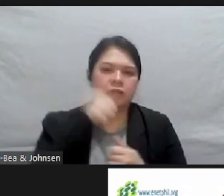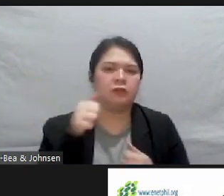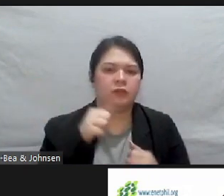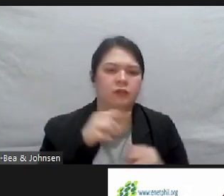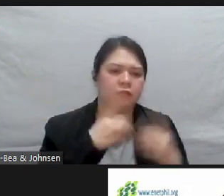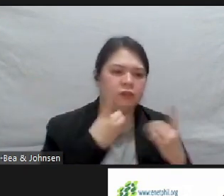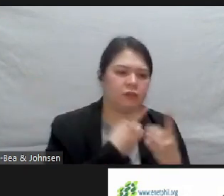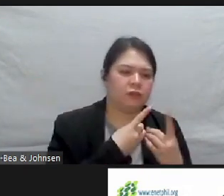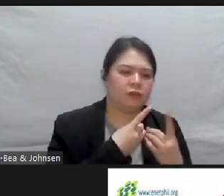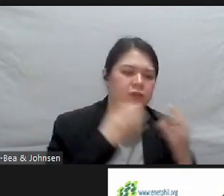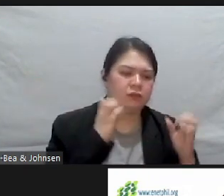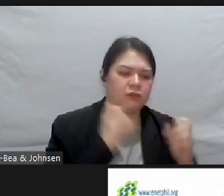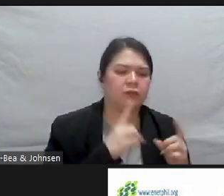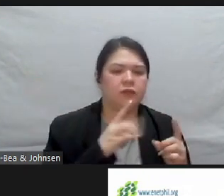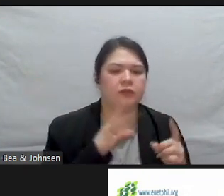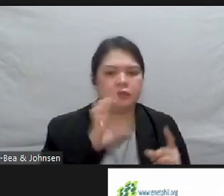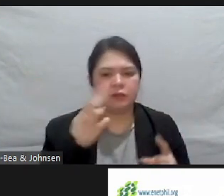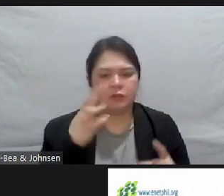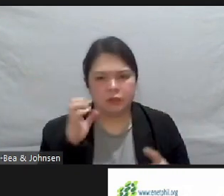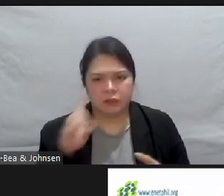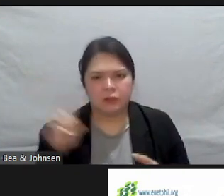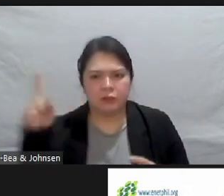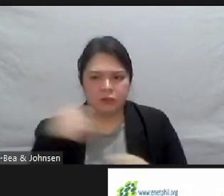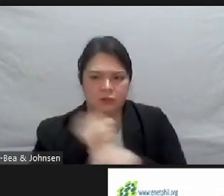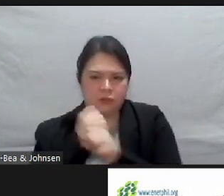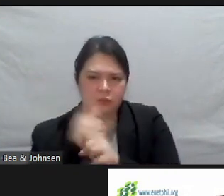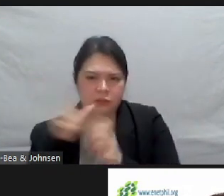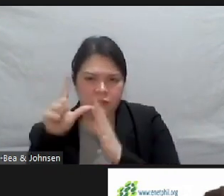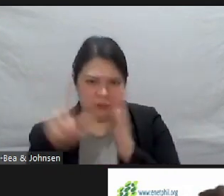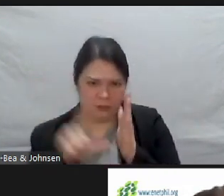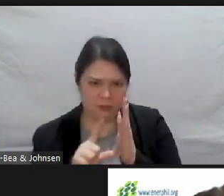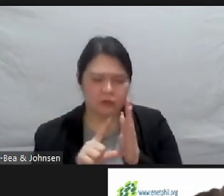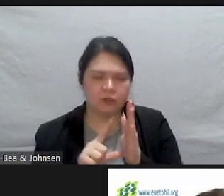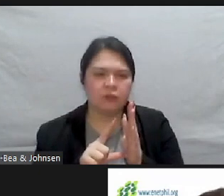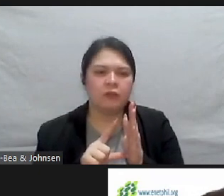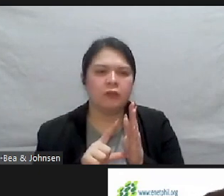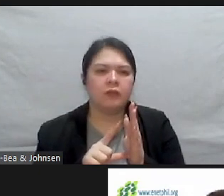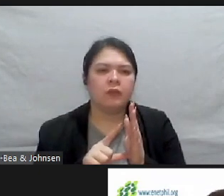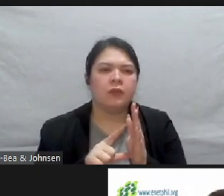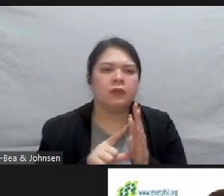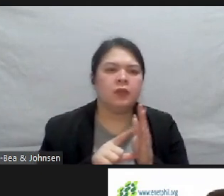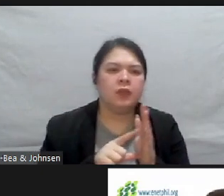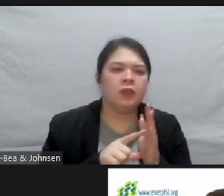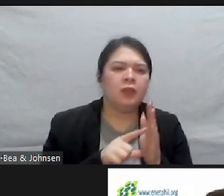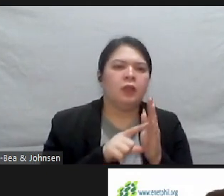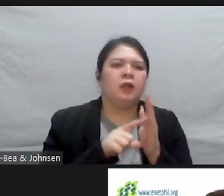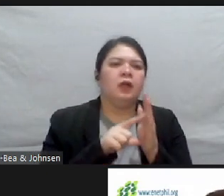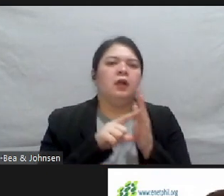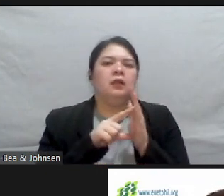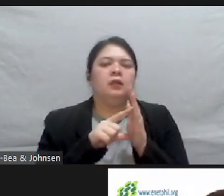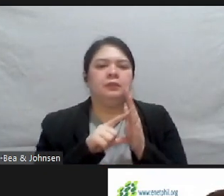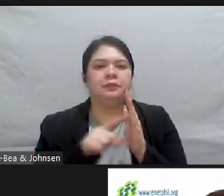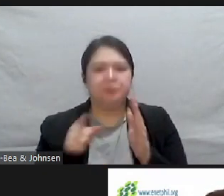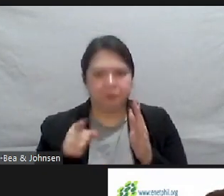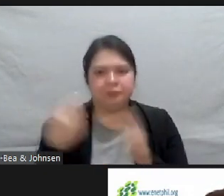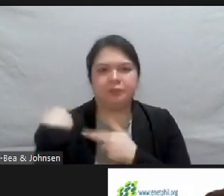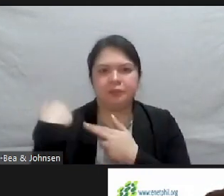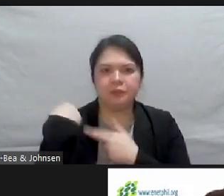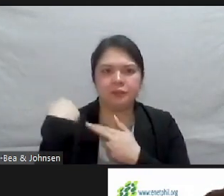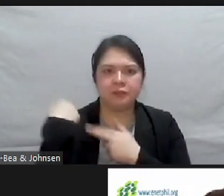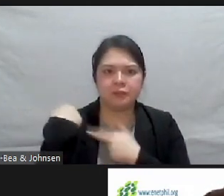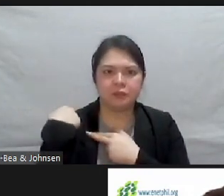Ched. Bilang sila naman yung gumagawa ng batas. So sila rin yung may responsibilidad